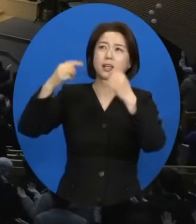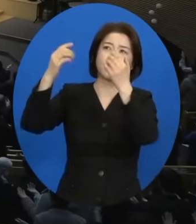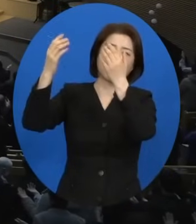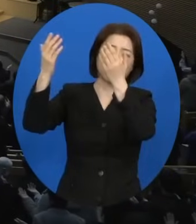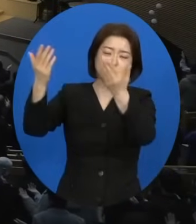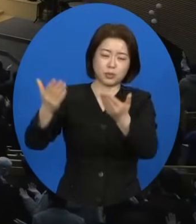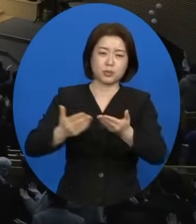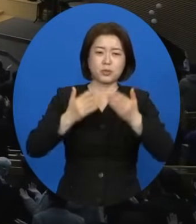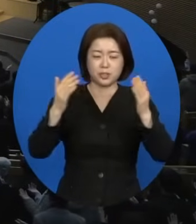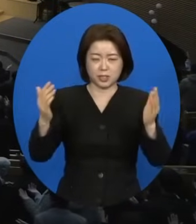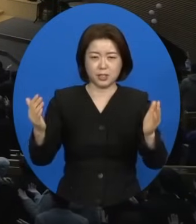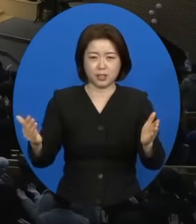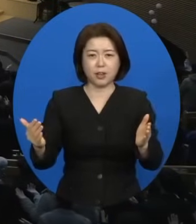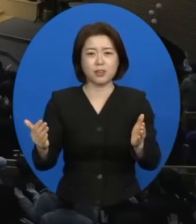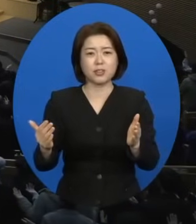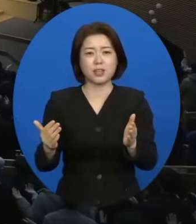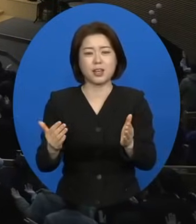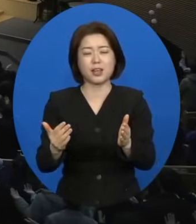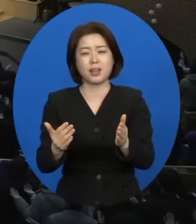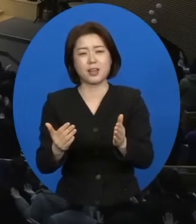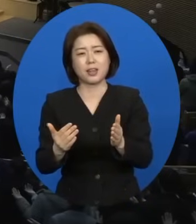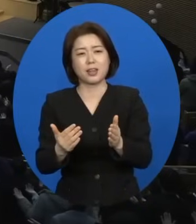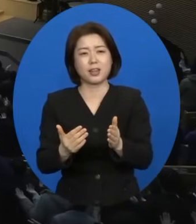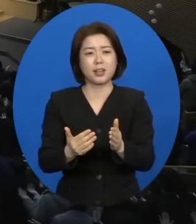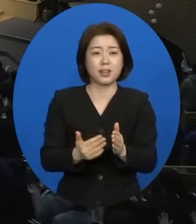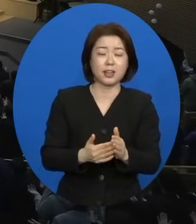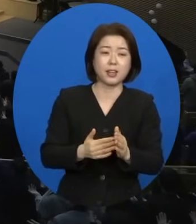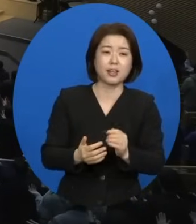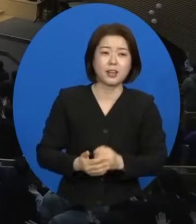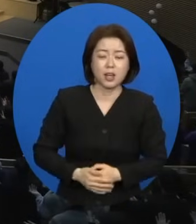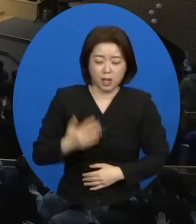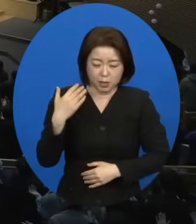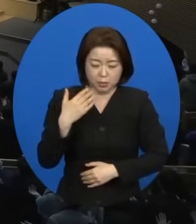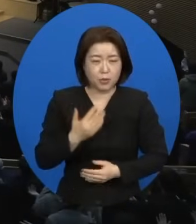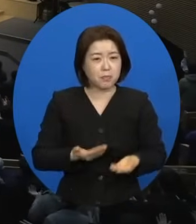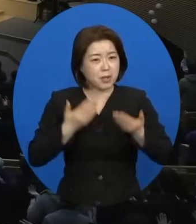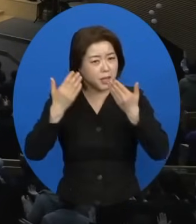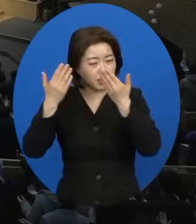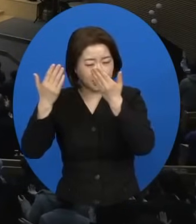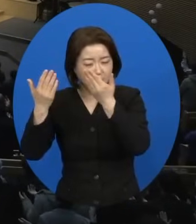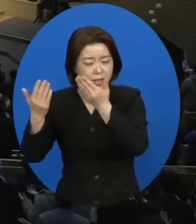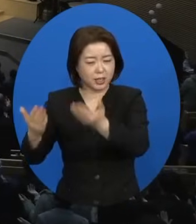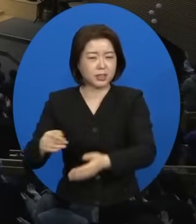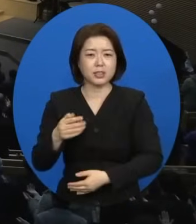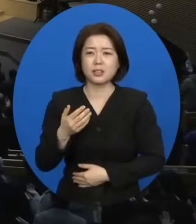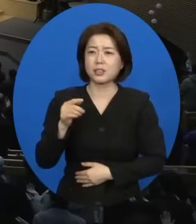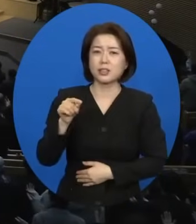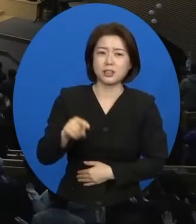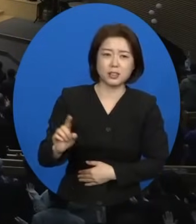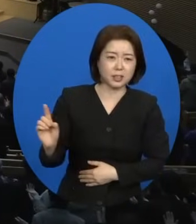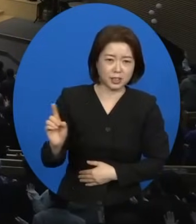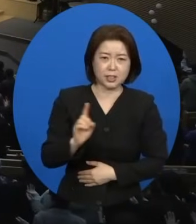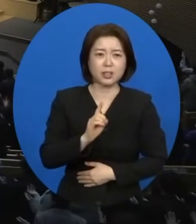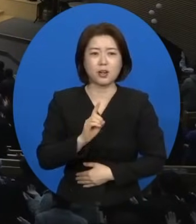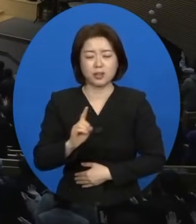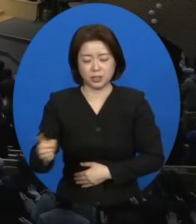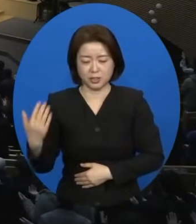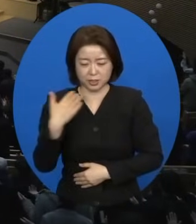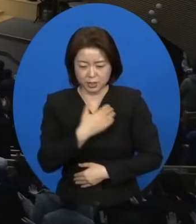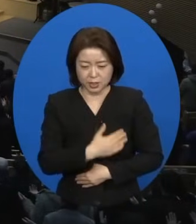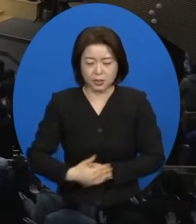우리에게 주시 없네 몸마 그드